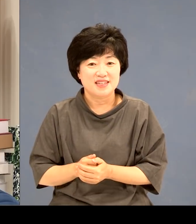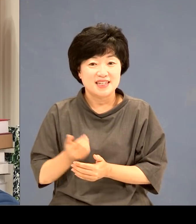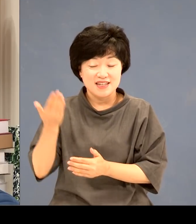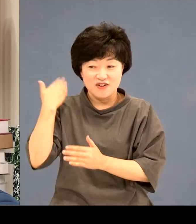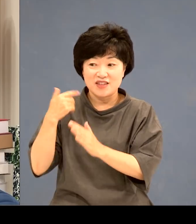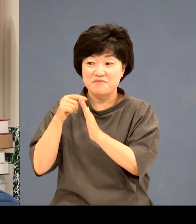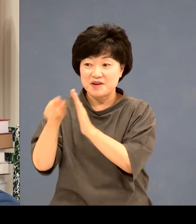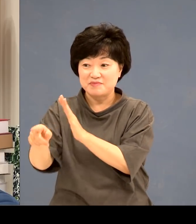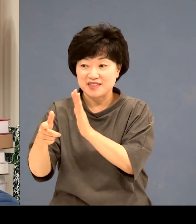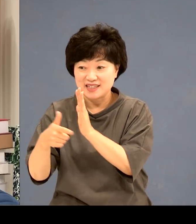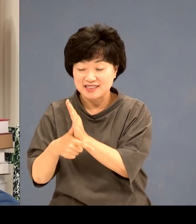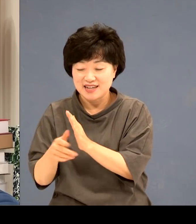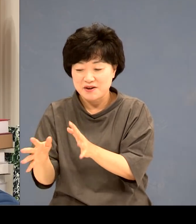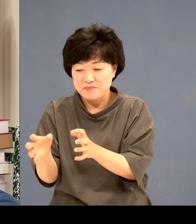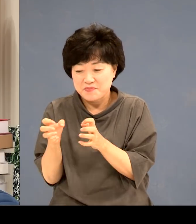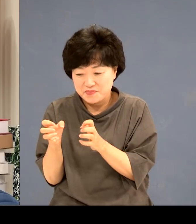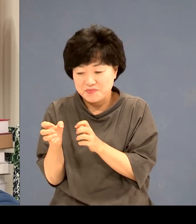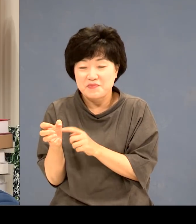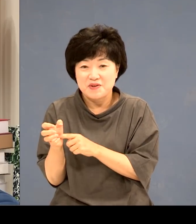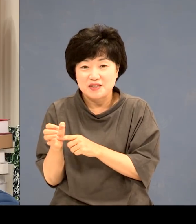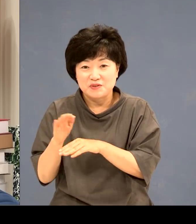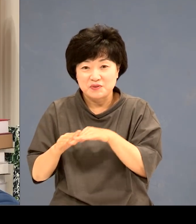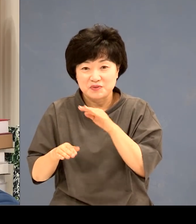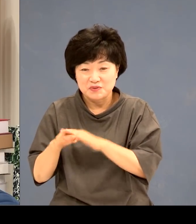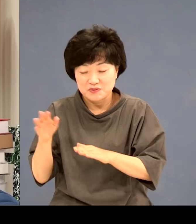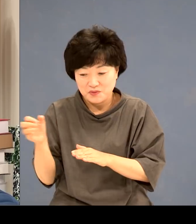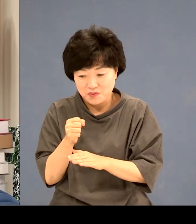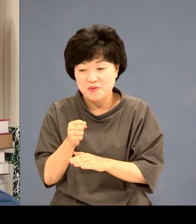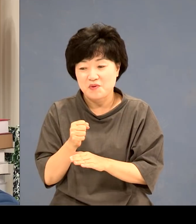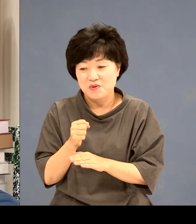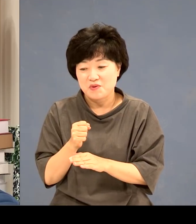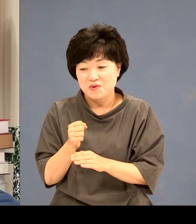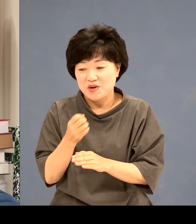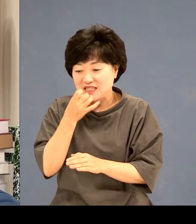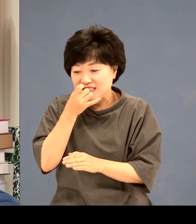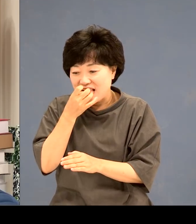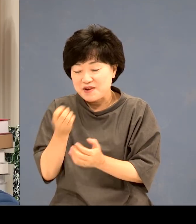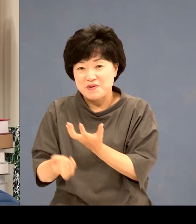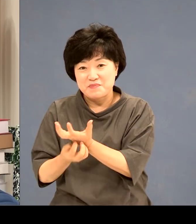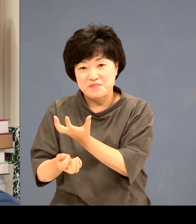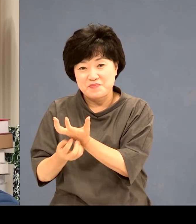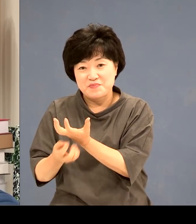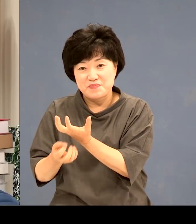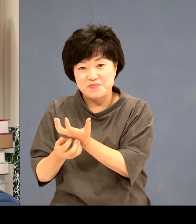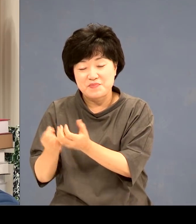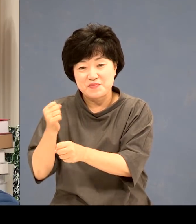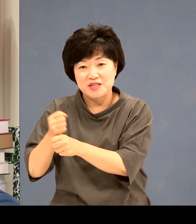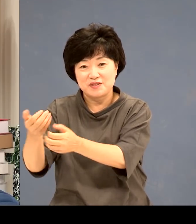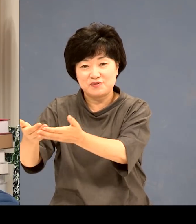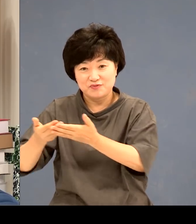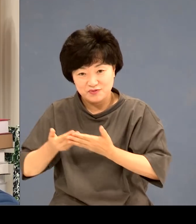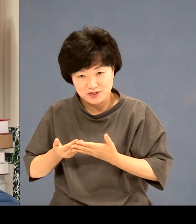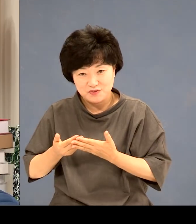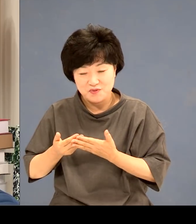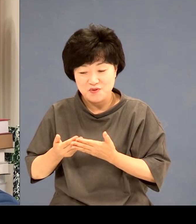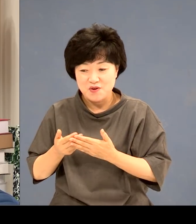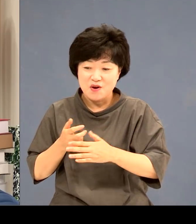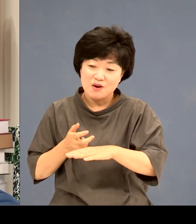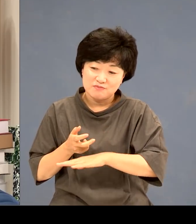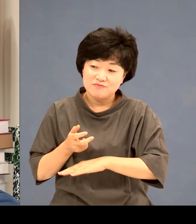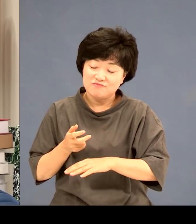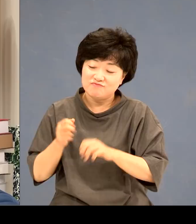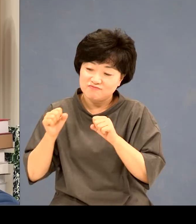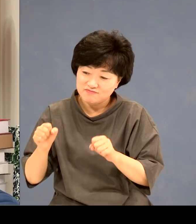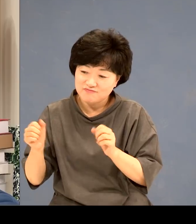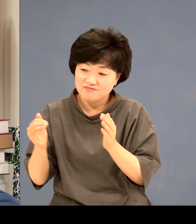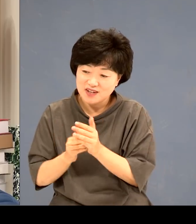방문했을 때 그 문드러진 그 손으로 저에게 쌀밥을 이제 해주셨거든요. 밥을 지어주시고 그리고 이제 버스를